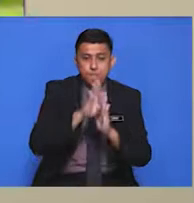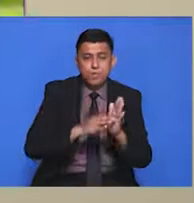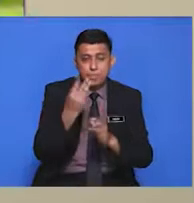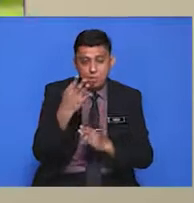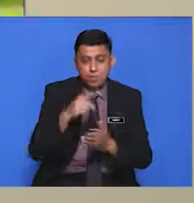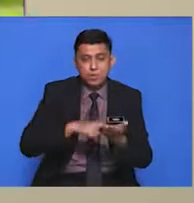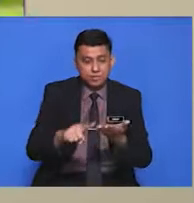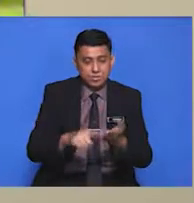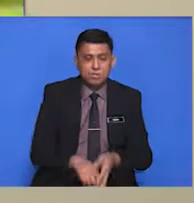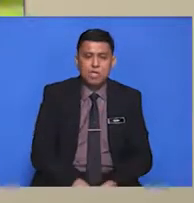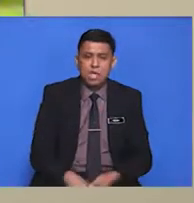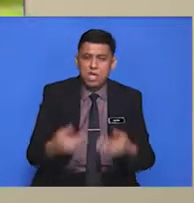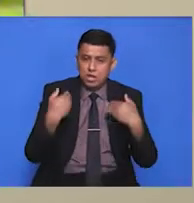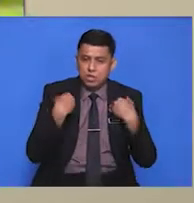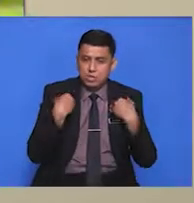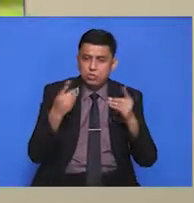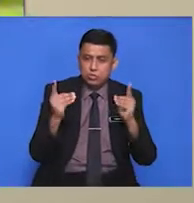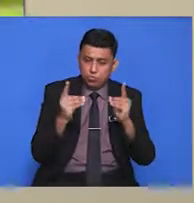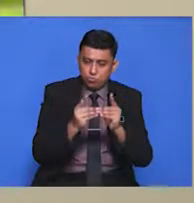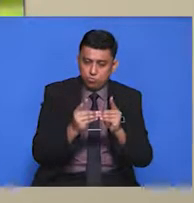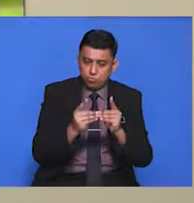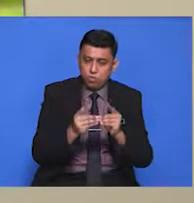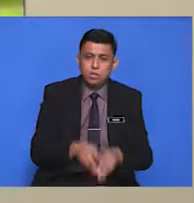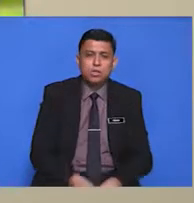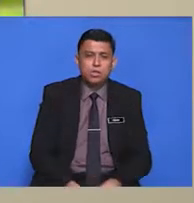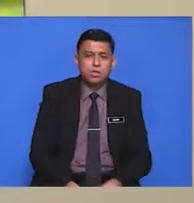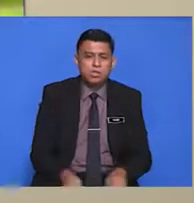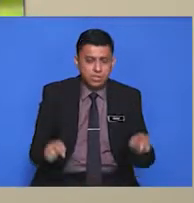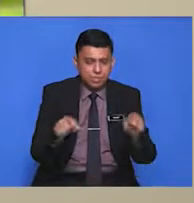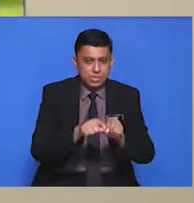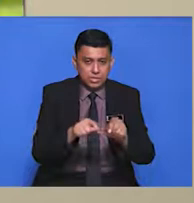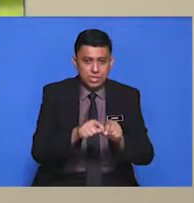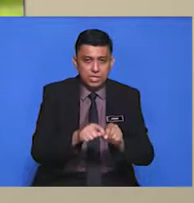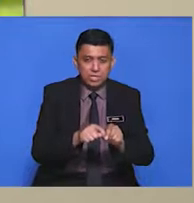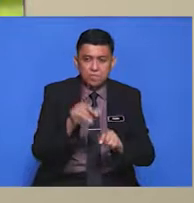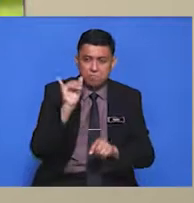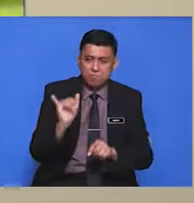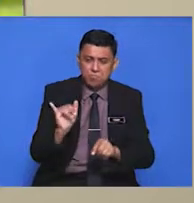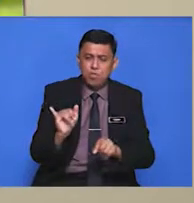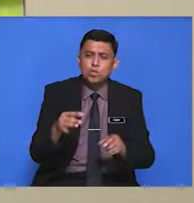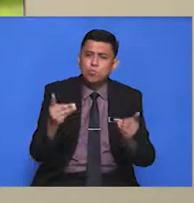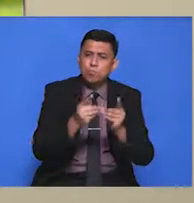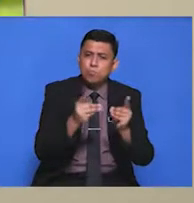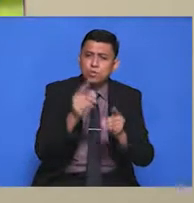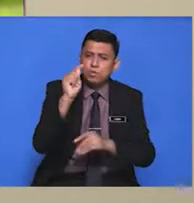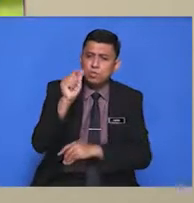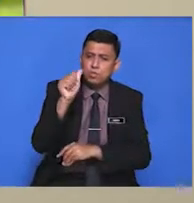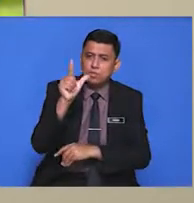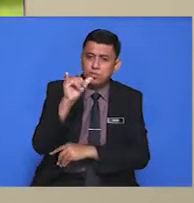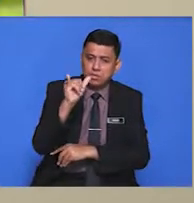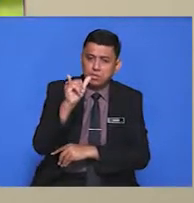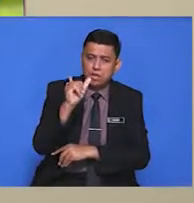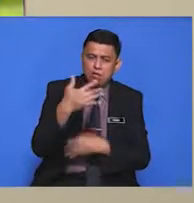suku berselisih dengan sekeluarga makhluk seperti yang diceritakan oleh Talia di denah yang sama